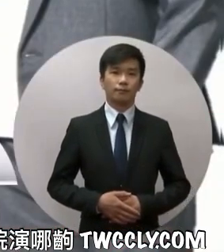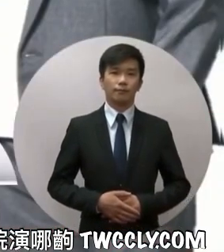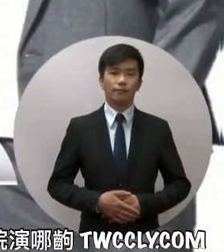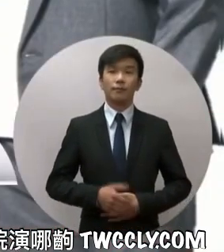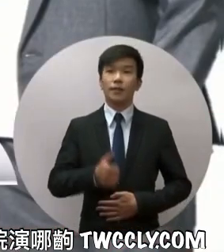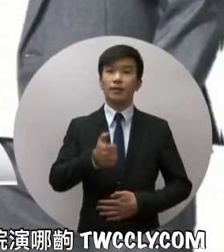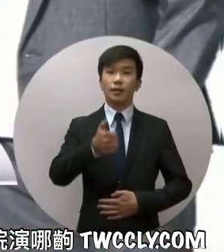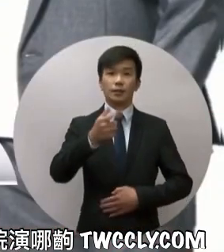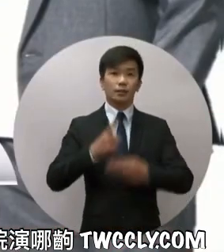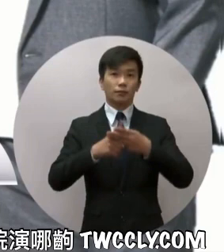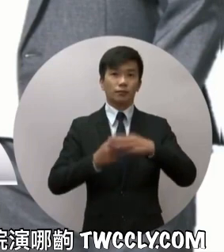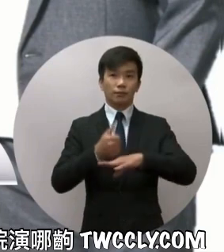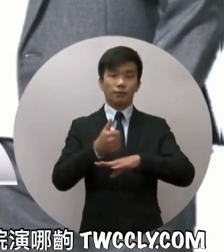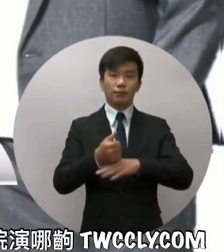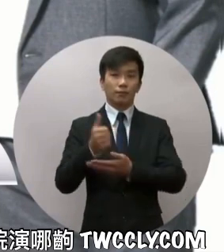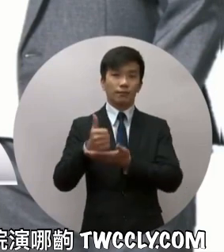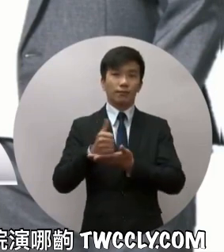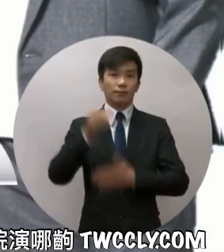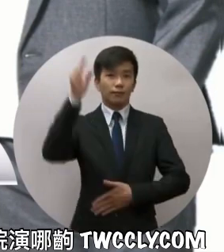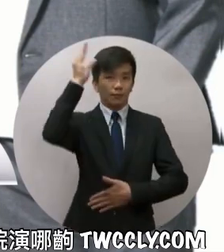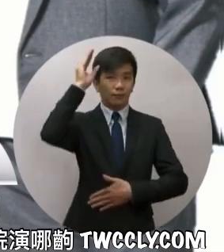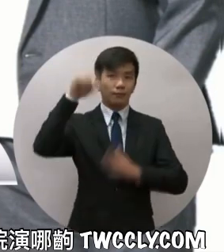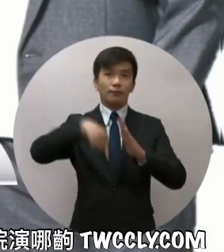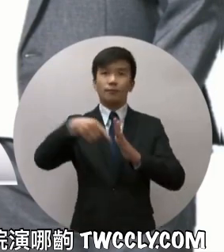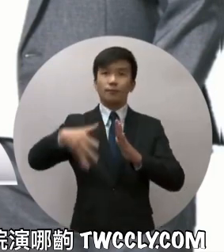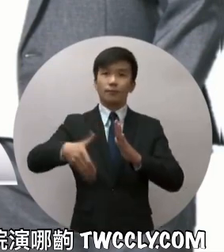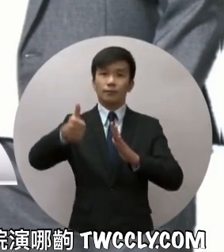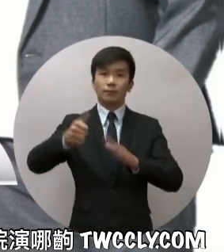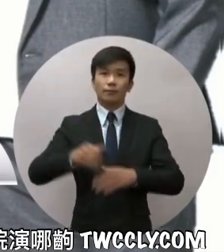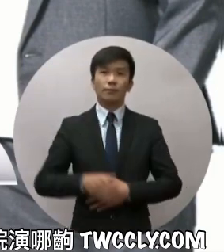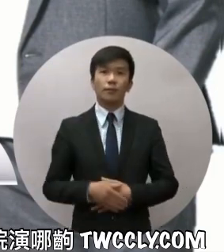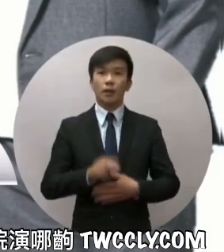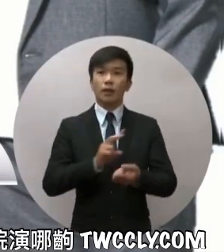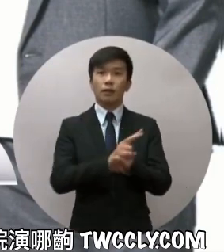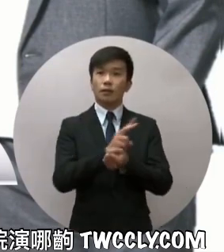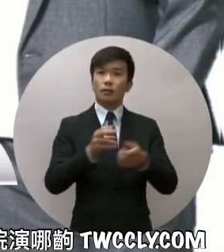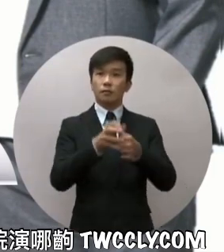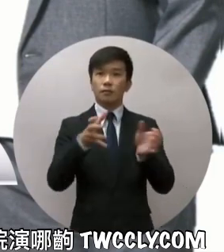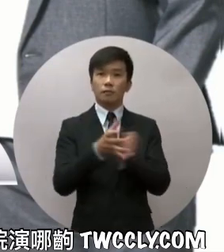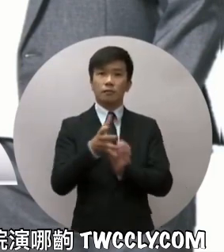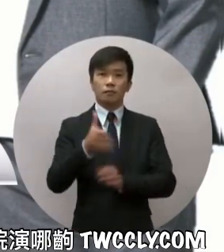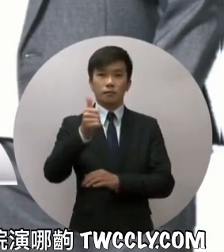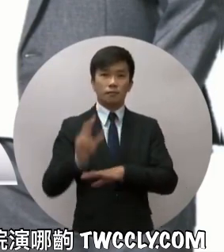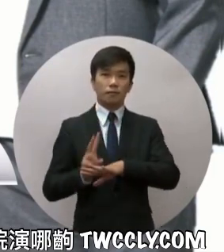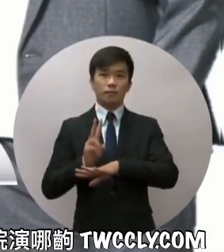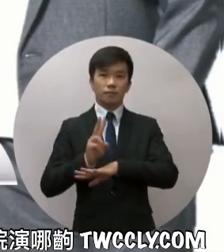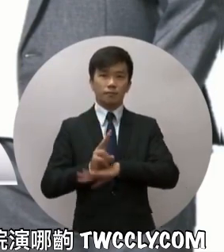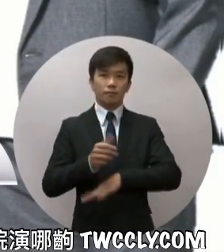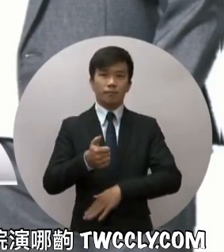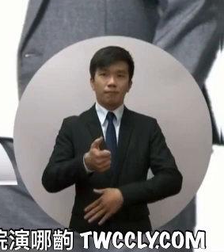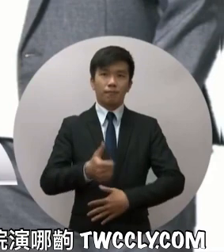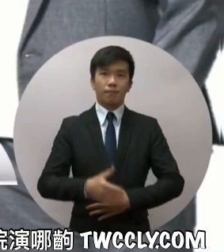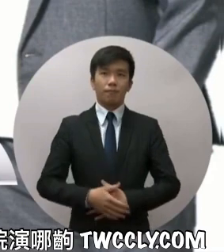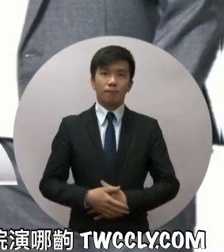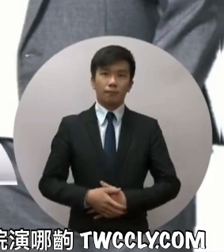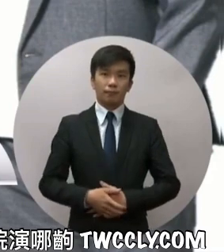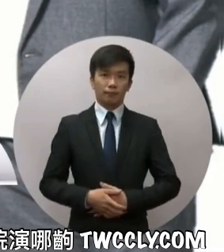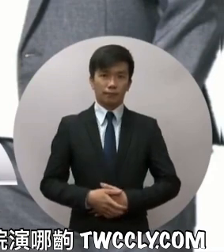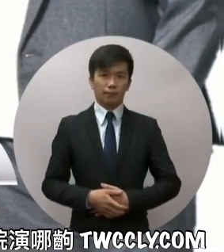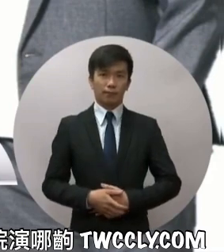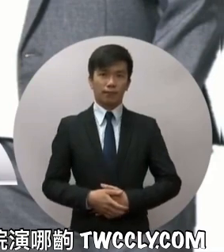謝謝主席我們邀請蘇院長以及林佳龍部長請蘇院長、佳龍部林部長請 Verse 2